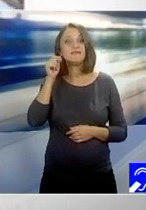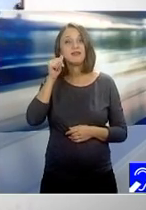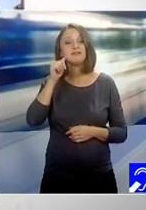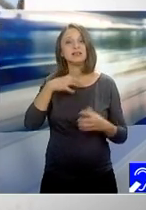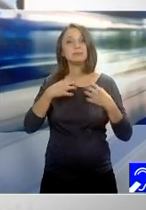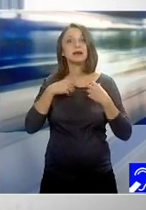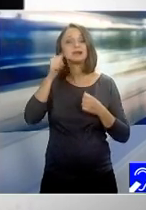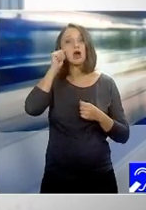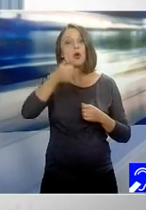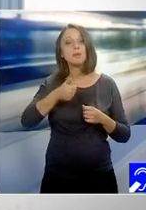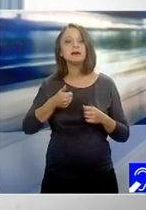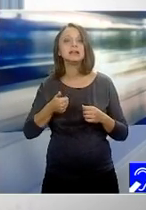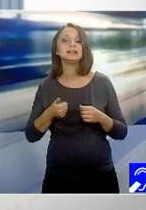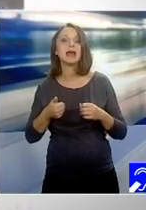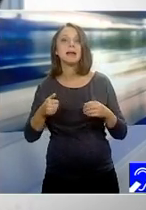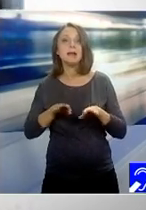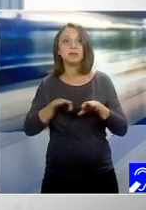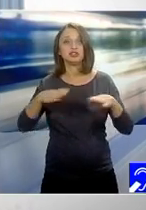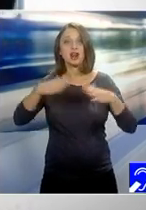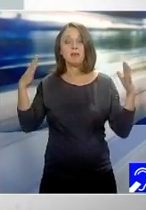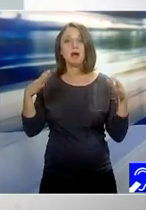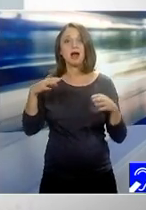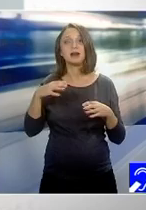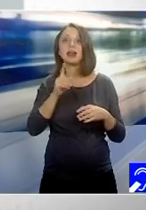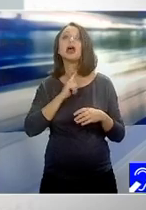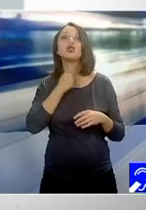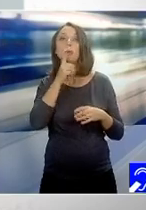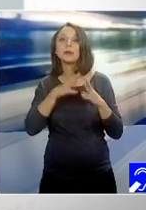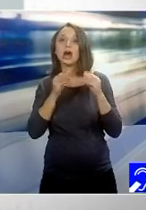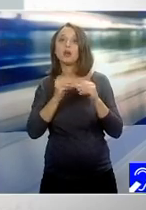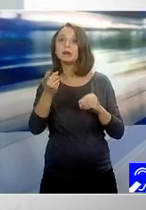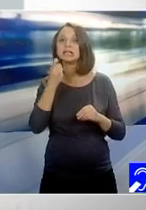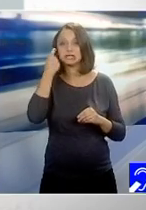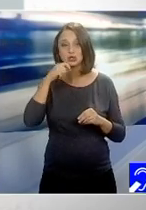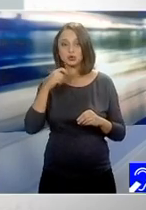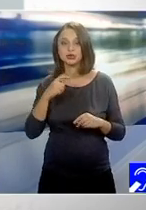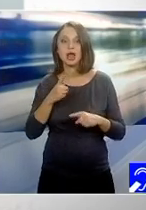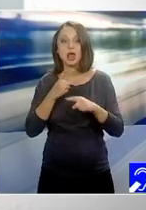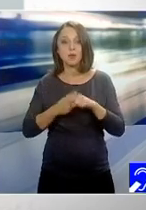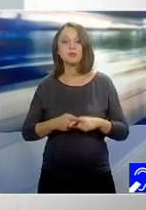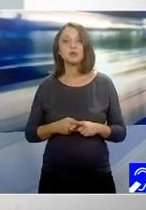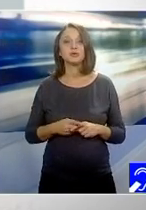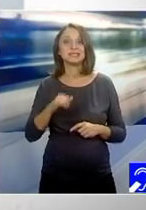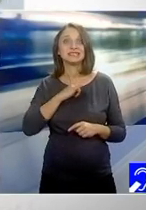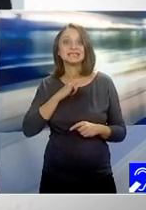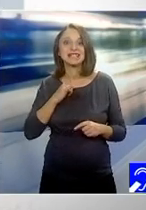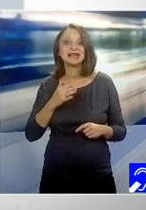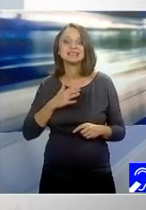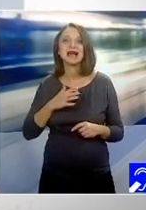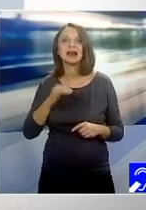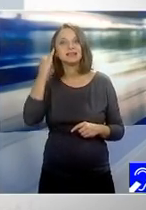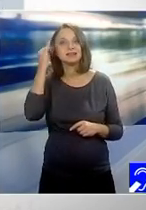mare a Operei Române din Cluj, și neașteptat pentru mine a fost ideea Corinei de a face și